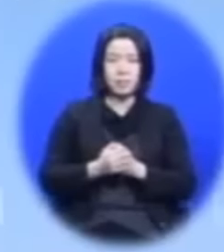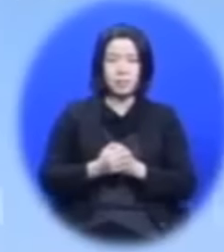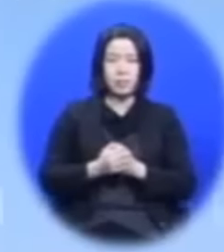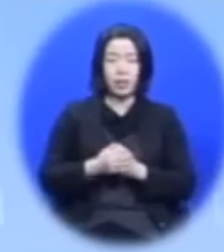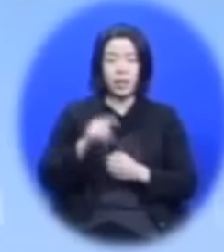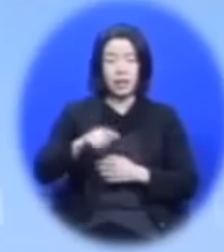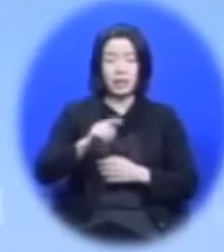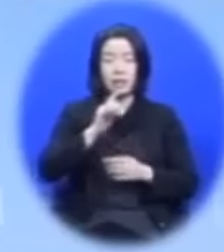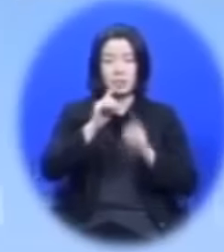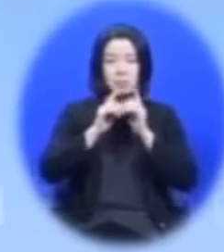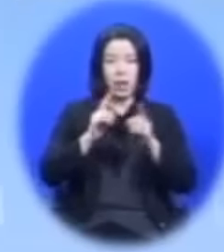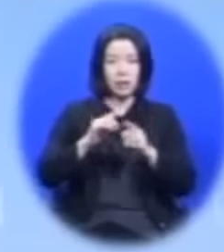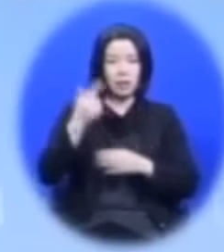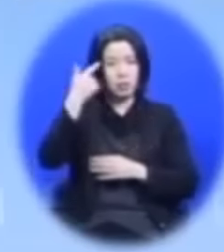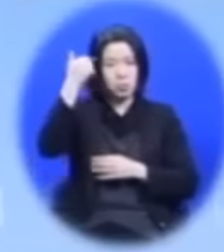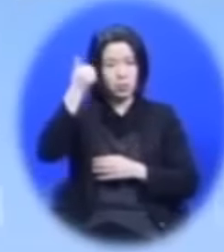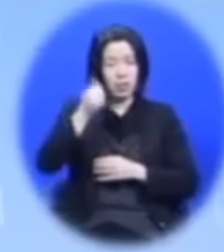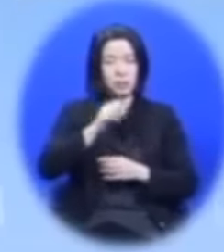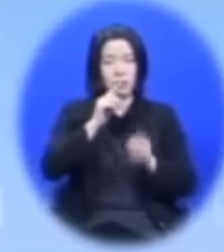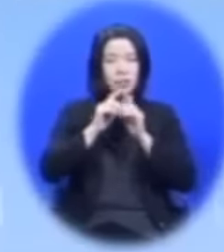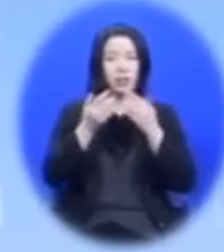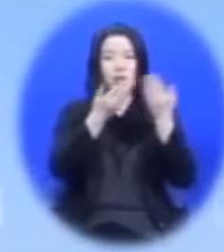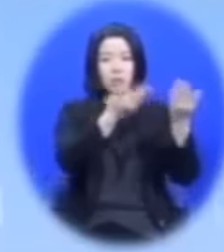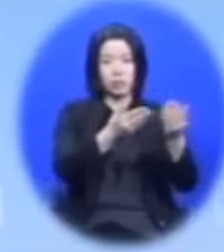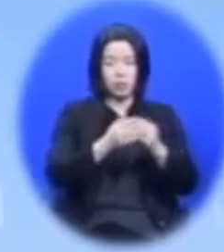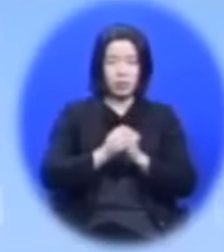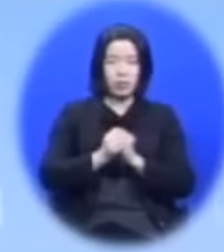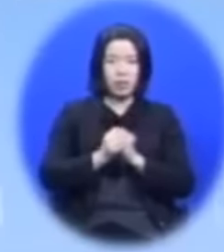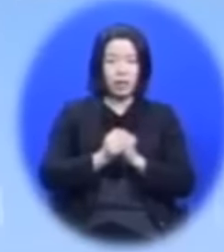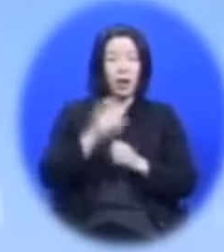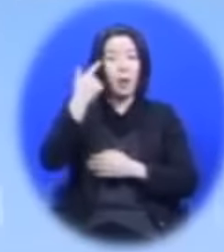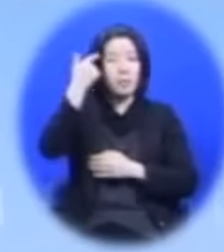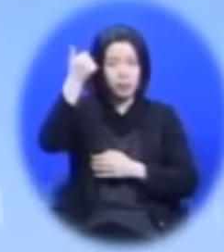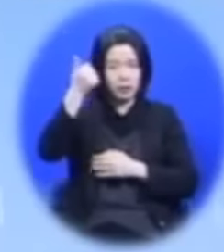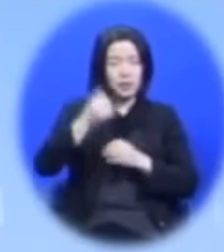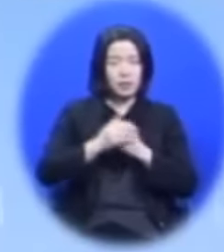그 이야기를 그 목사님에게 들려주면서 목사님,